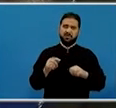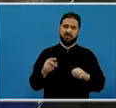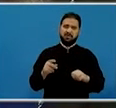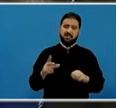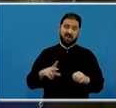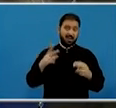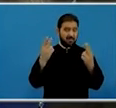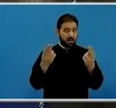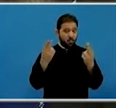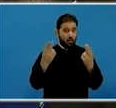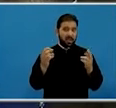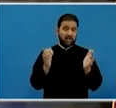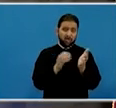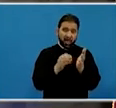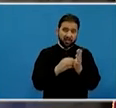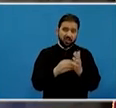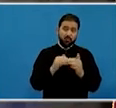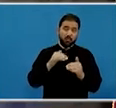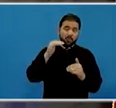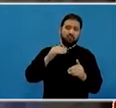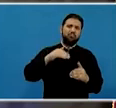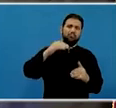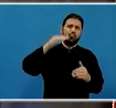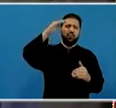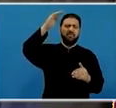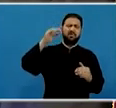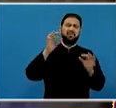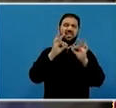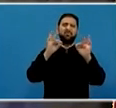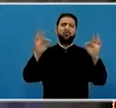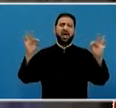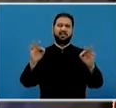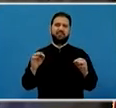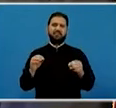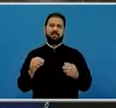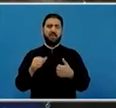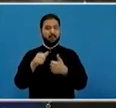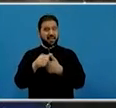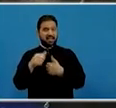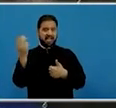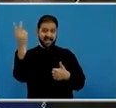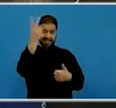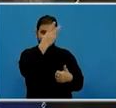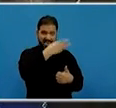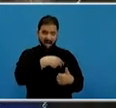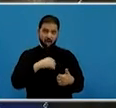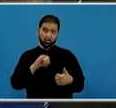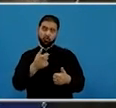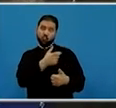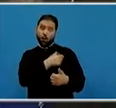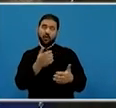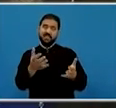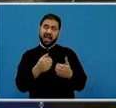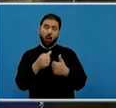importantă și ar trebui mult dezvoltată în lumea noastră. Vedeți că prietenii ți-i alegi, și poți avea o prietenie sinceră și de durată,